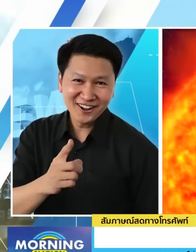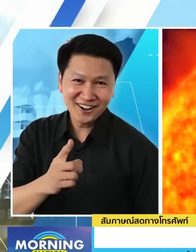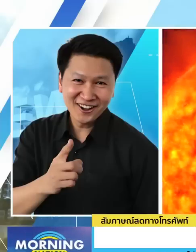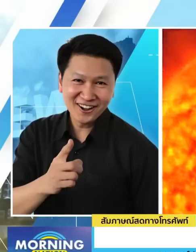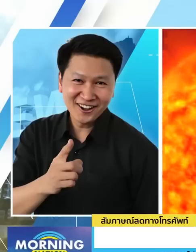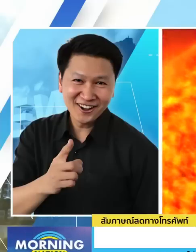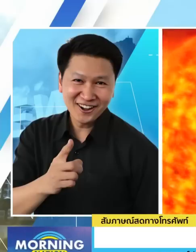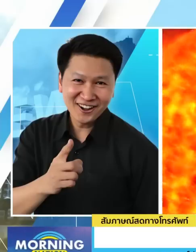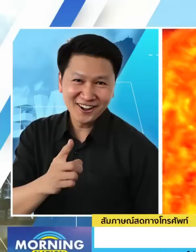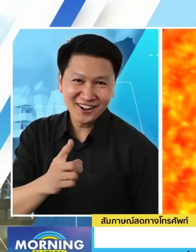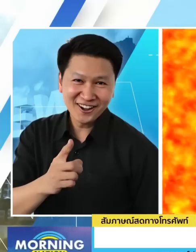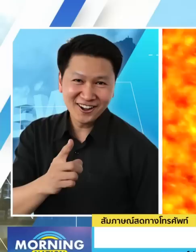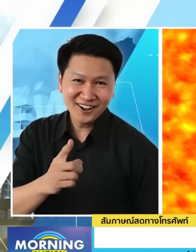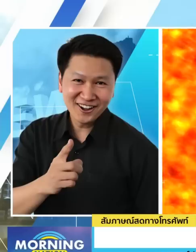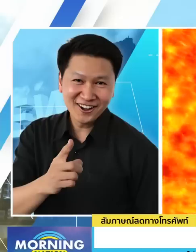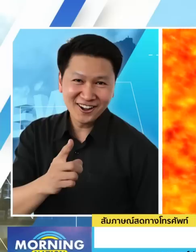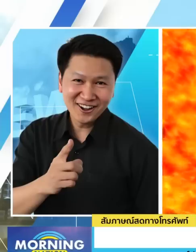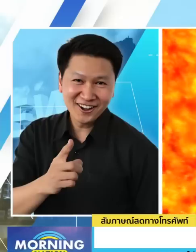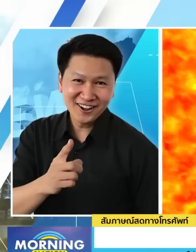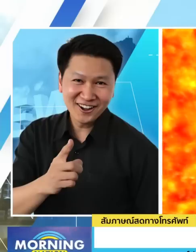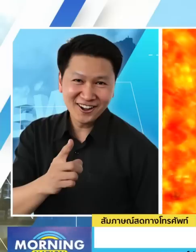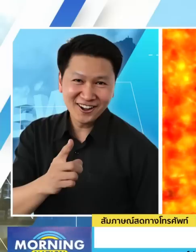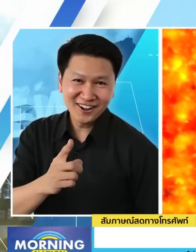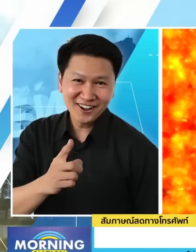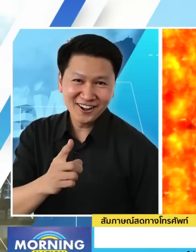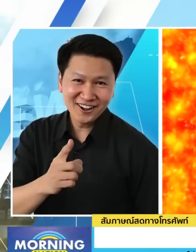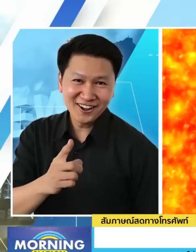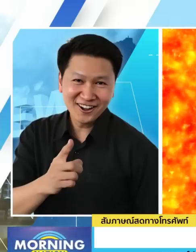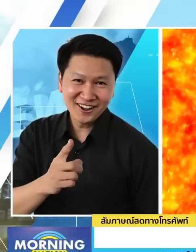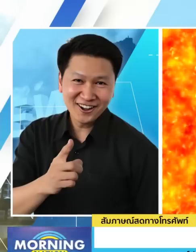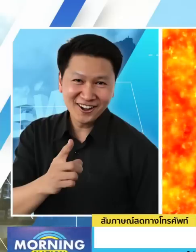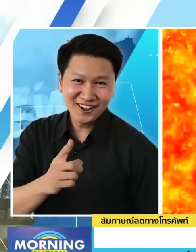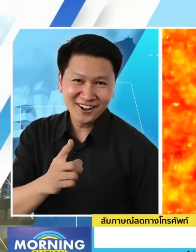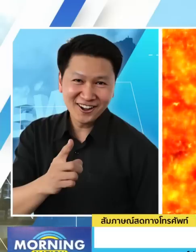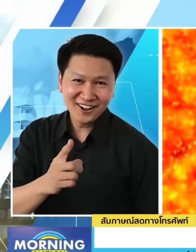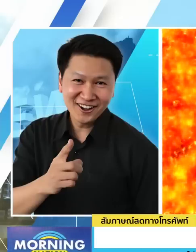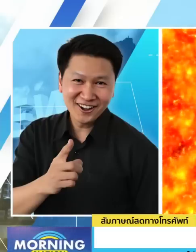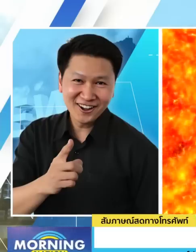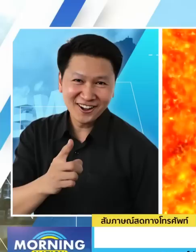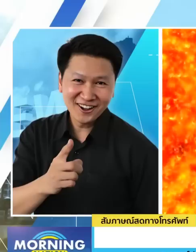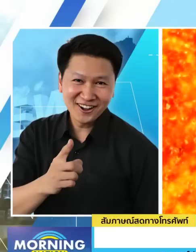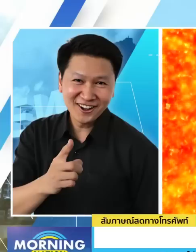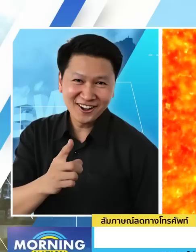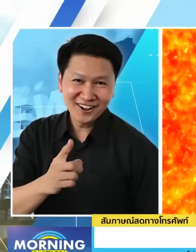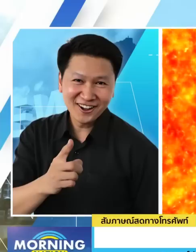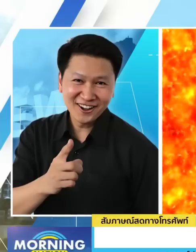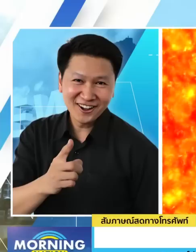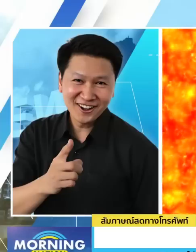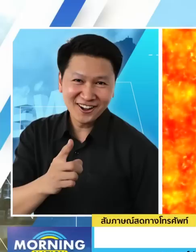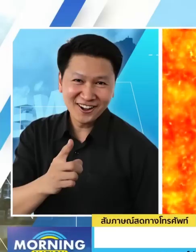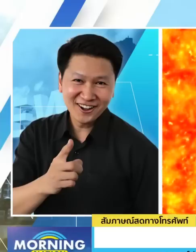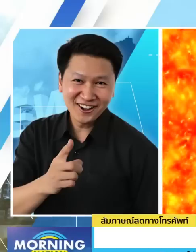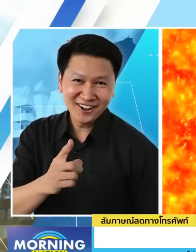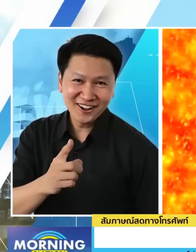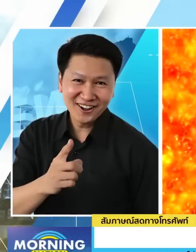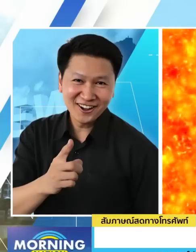นบ้างบางทีก็บอกว่าเป็นเหมือนกับระเบิดตุ้มขึ้นมาหน่อยเป็นโซลาร์แฟร์บางทีแรงมากๆเป็นพุ่งออกมาเลยก็มีทีนี้สภาวะที่เกิดพวกนี้ครับมันเกิดอยู่เ